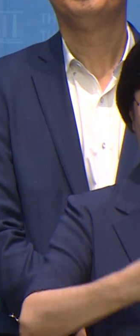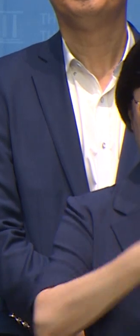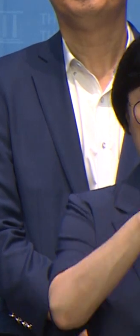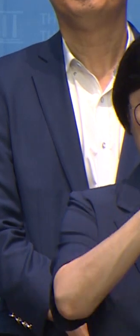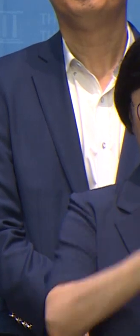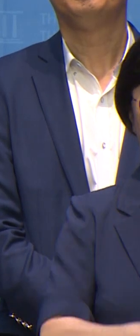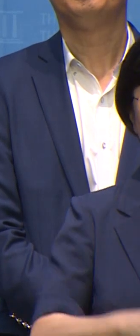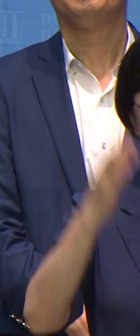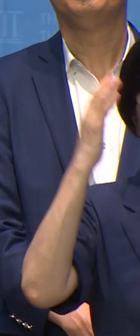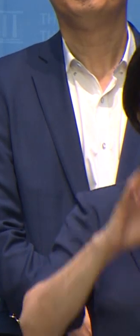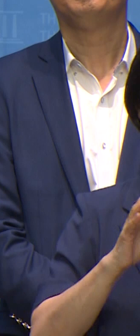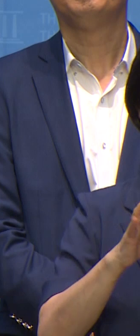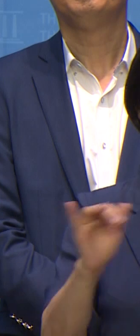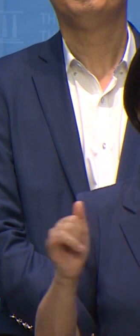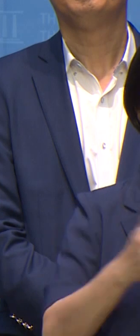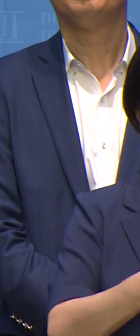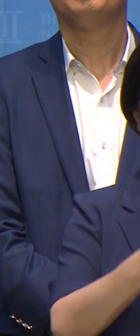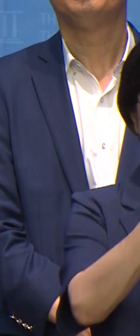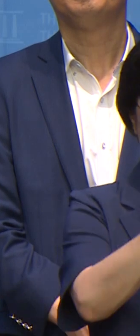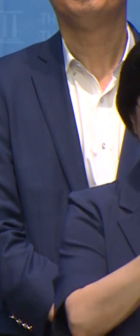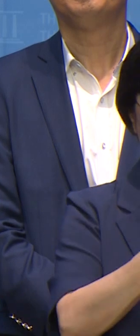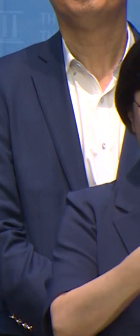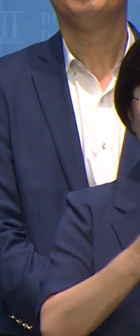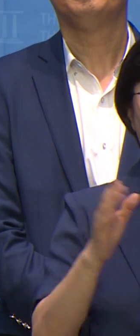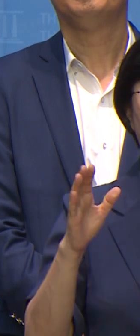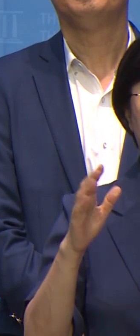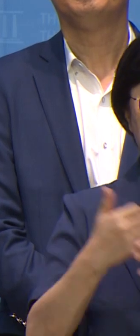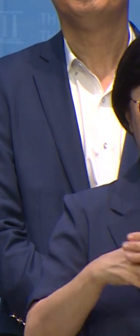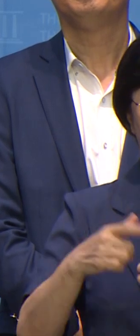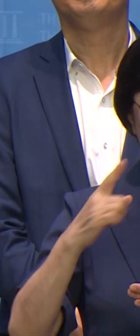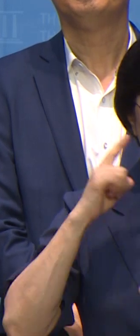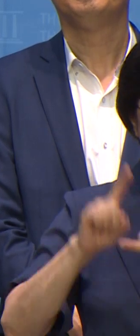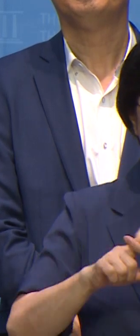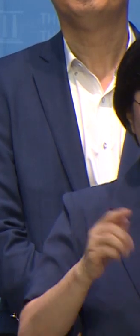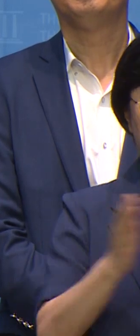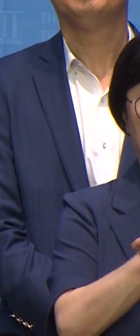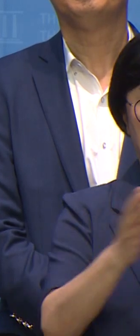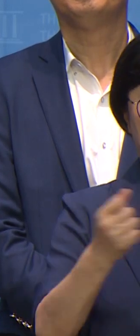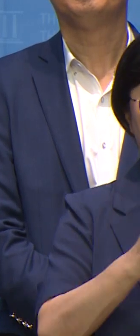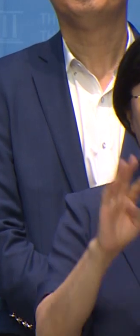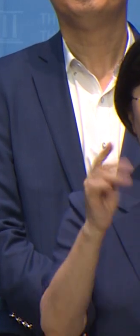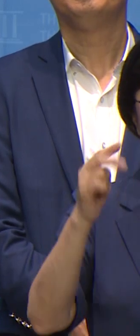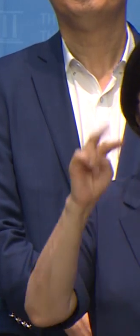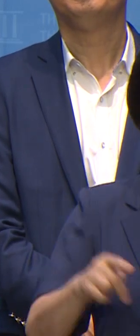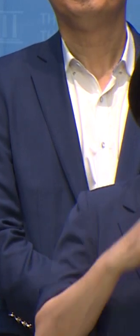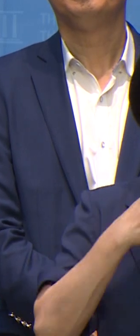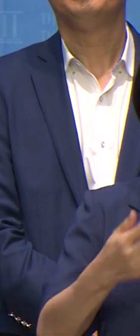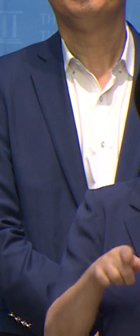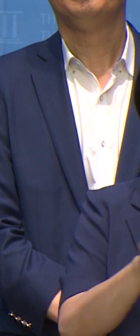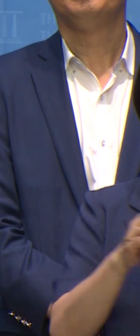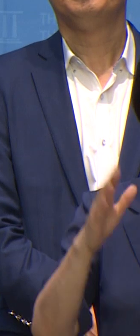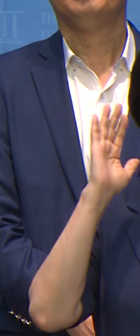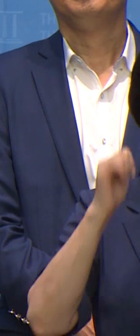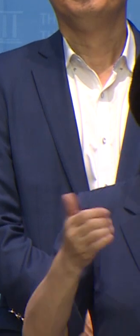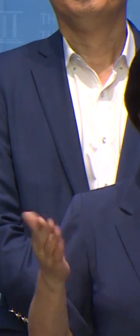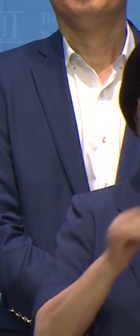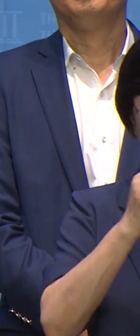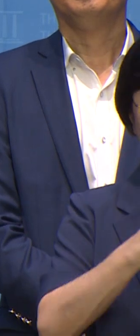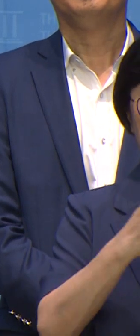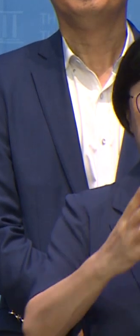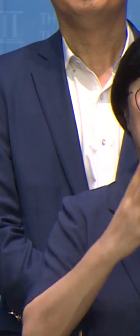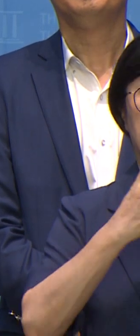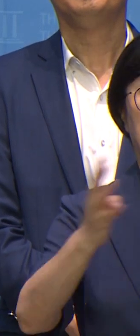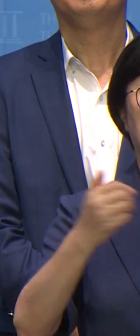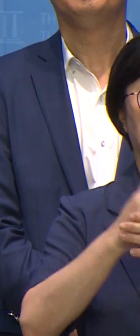내내 대한민국 국민을 적군과 악으로 나누고 국어 보수만을 위한 대통령으로 일하겠다면 4년